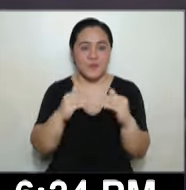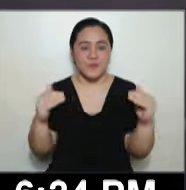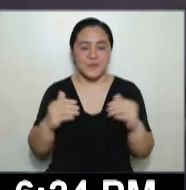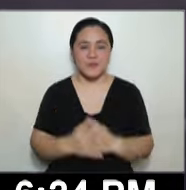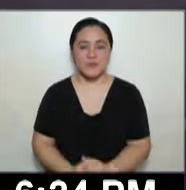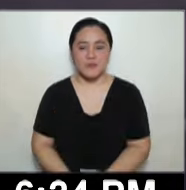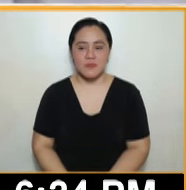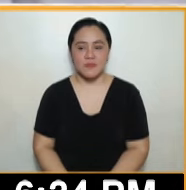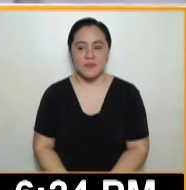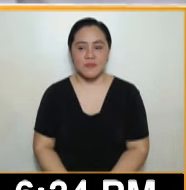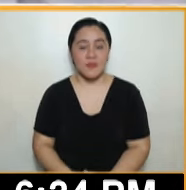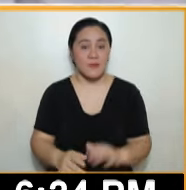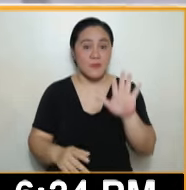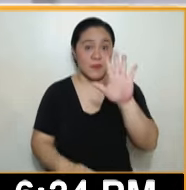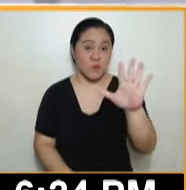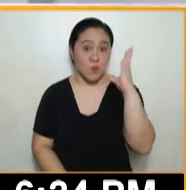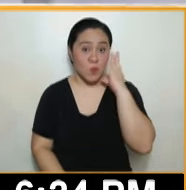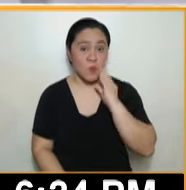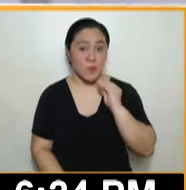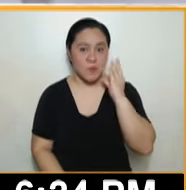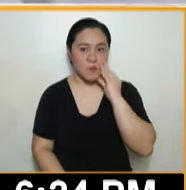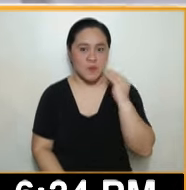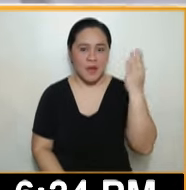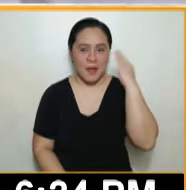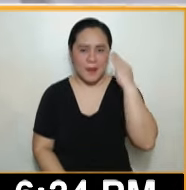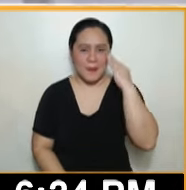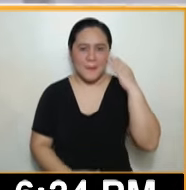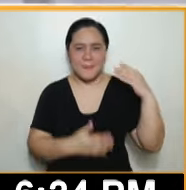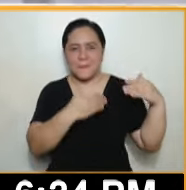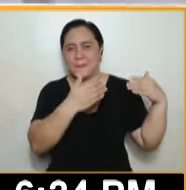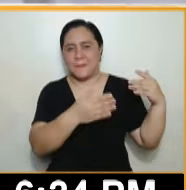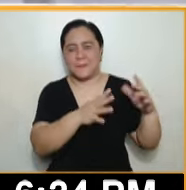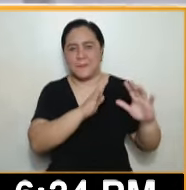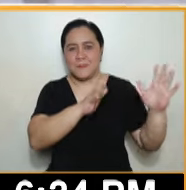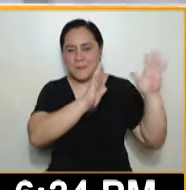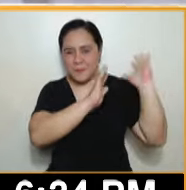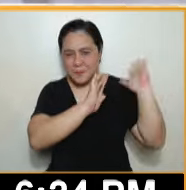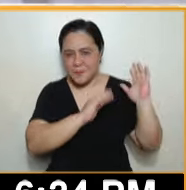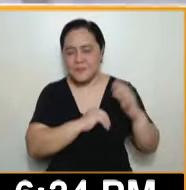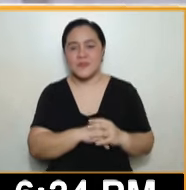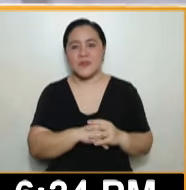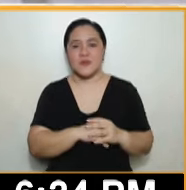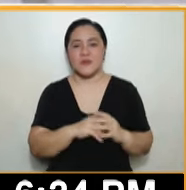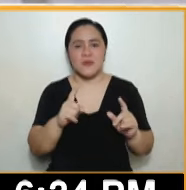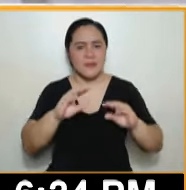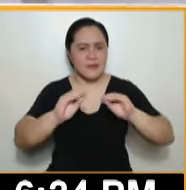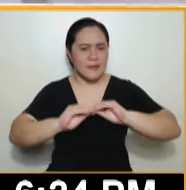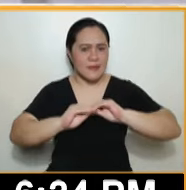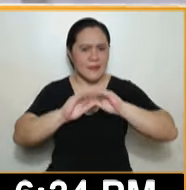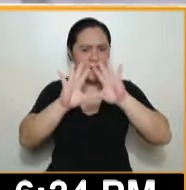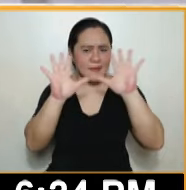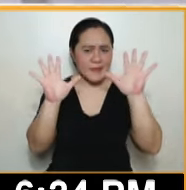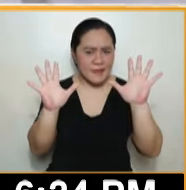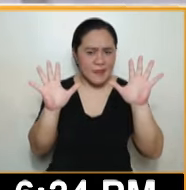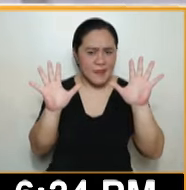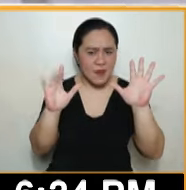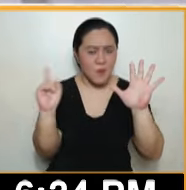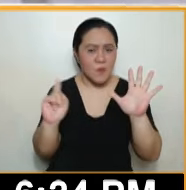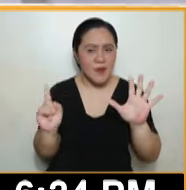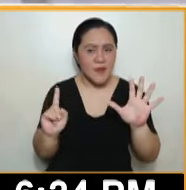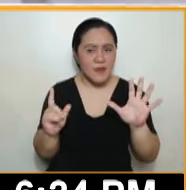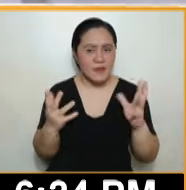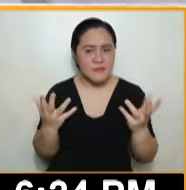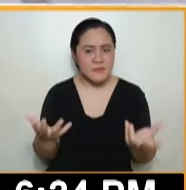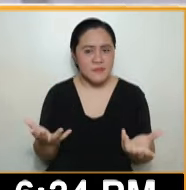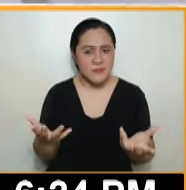sa inyo pong karanasan na medyo matagal-tagal na rin, ano po? Kailan magkakaroon ng linaw? Ito ba'y malilinawan na lamang at baka